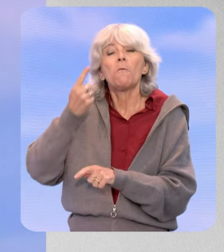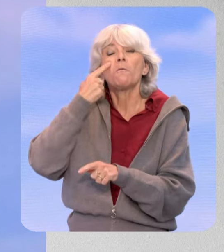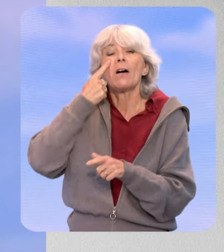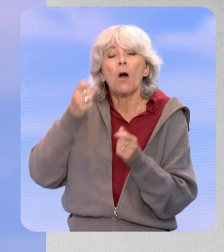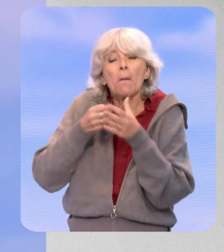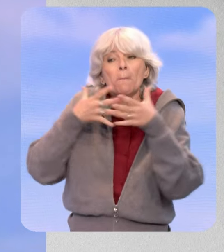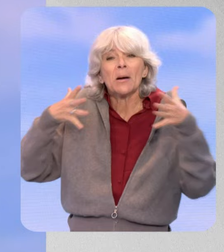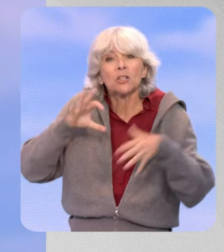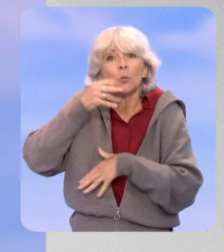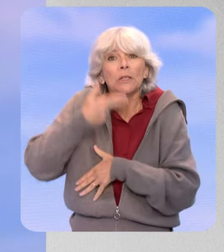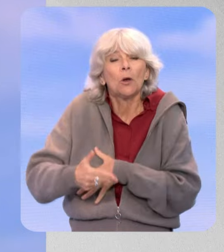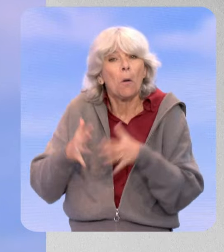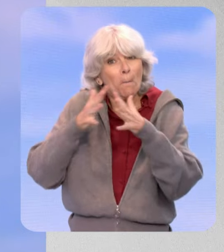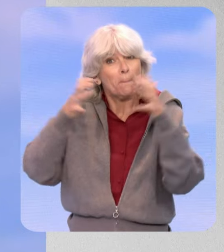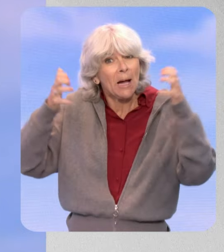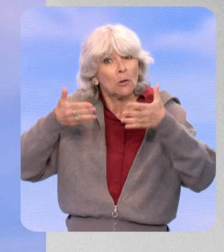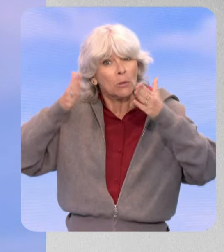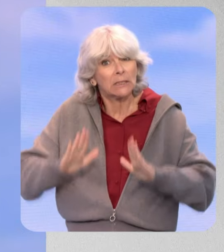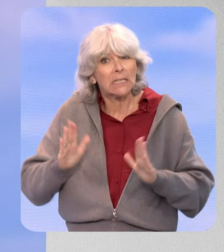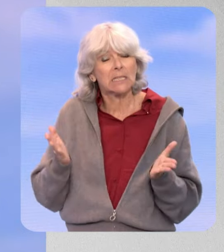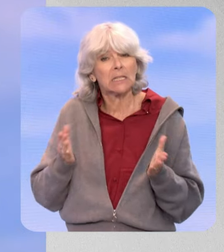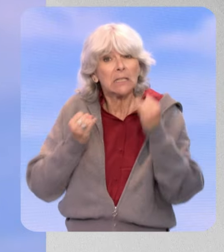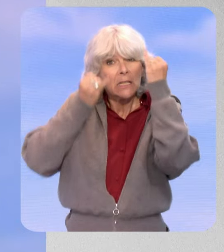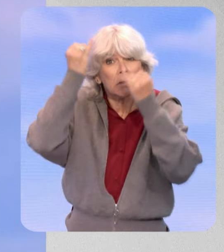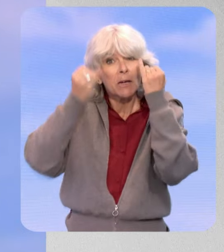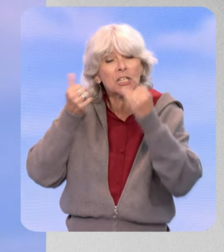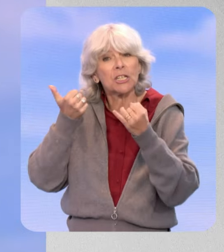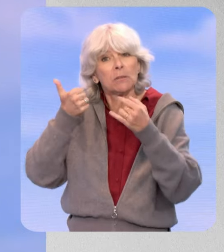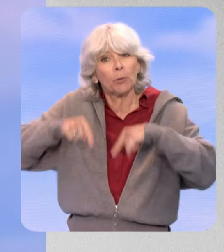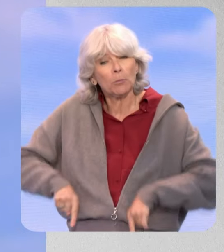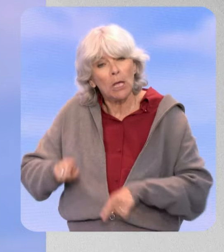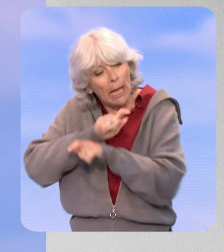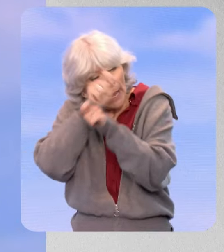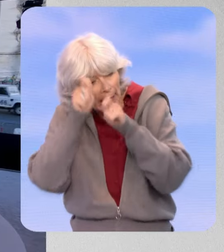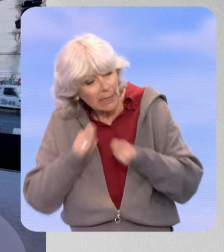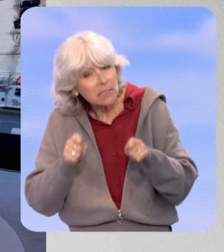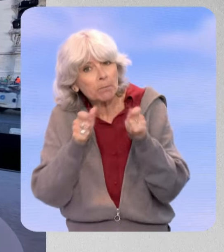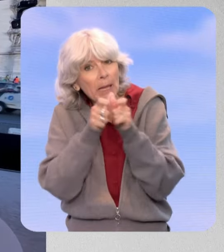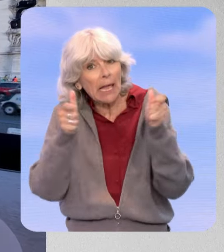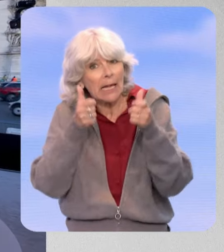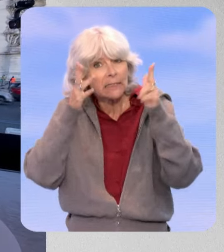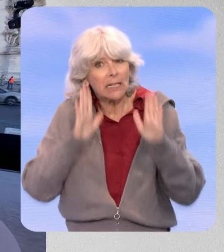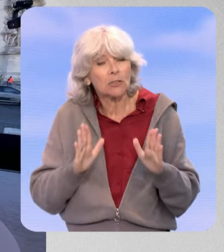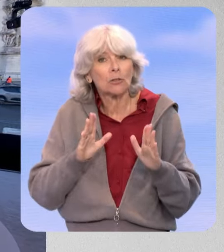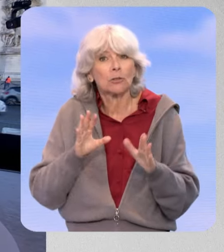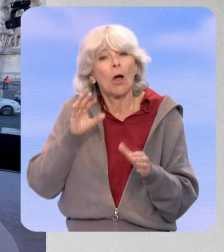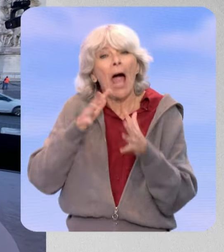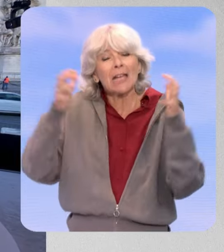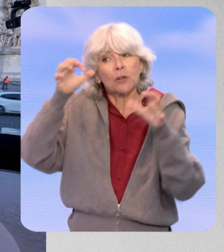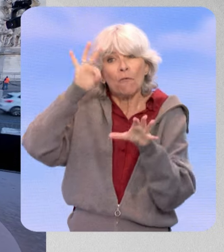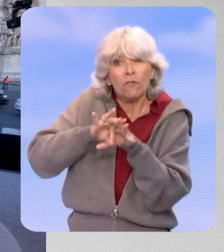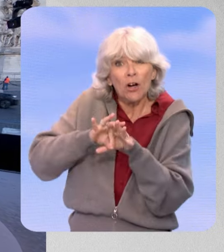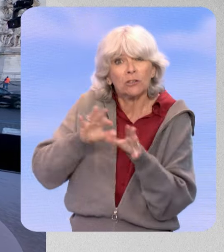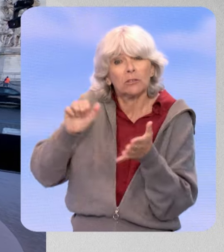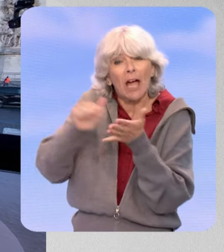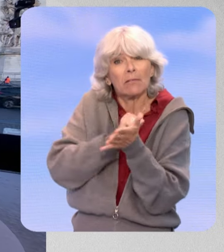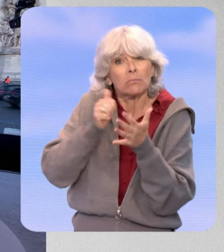une majorité. C'est le Parlement qui décide. J'imagine que M. Barnier est respectueux des institutions. Si l'Assemblée vote cette abrogation, il